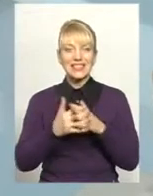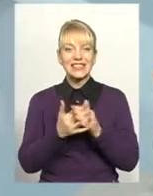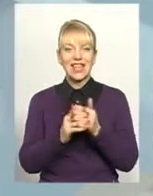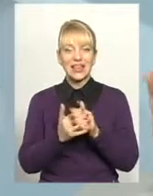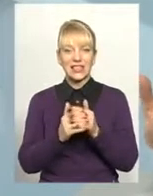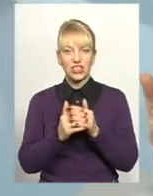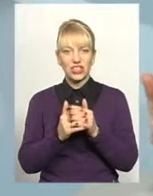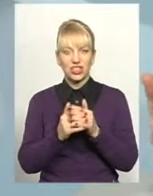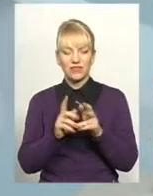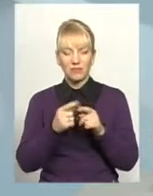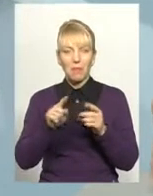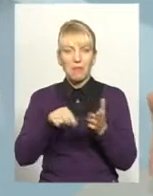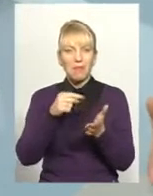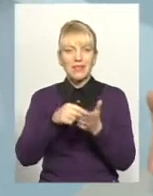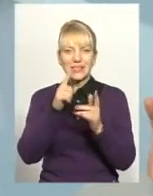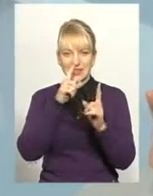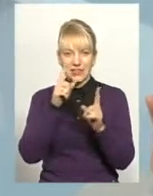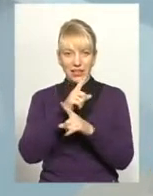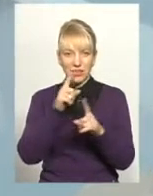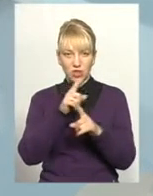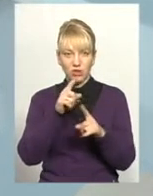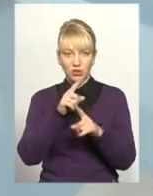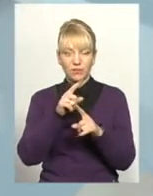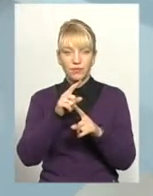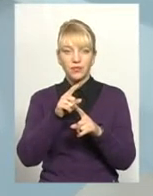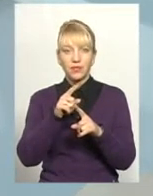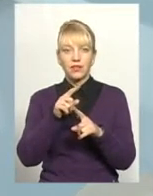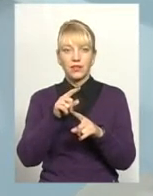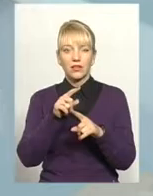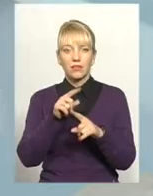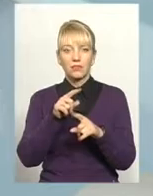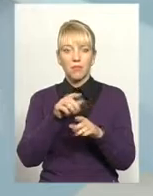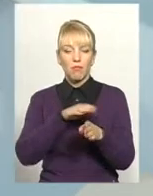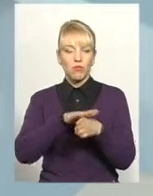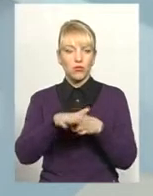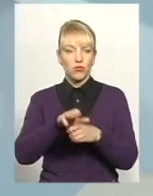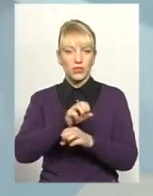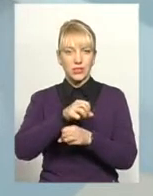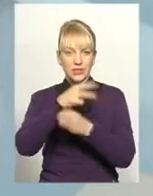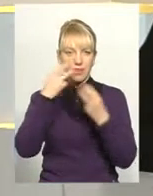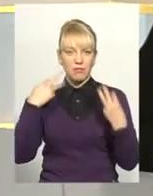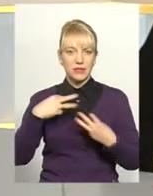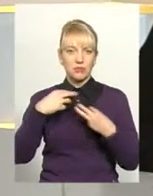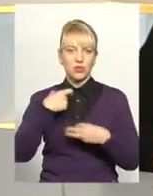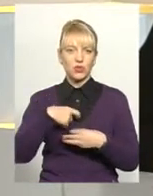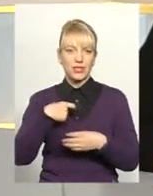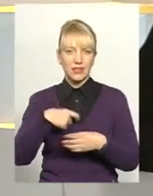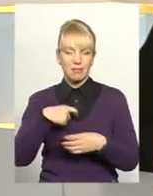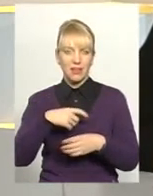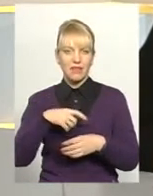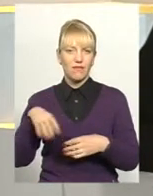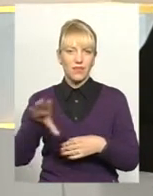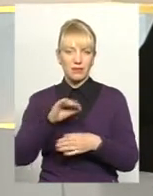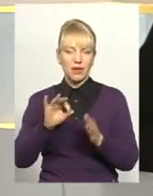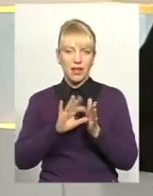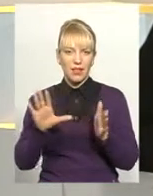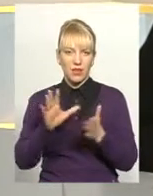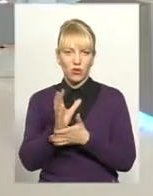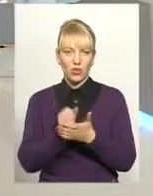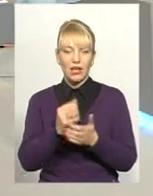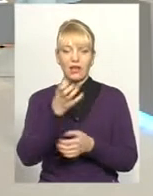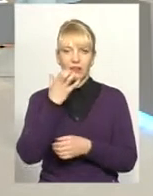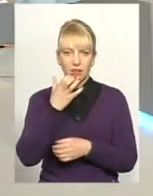яке показують в інтернеті, воно є ця інформація, повністю себе забезпечує всіма енергоресурсами, і теплом, і